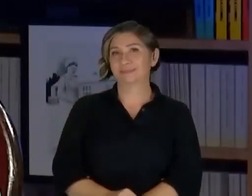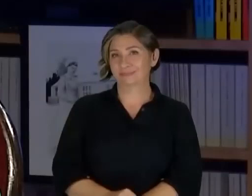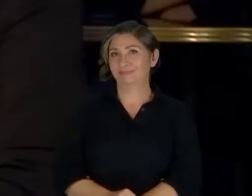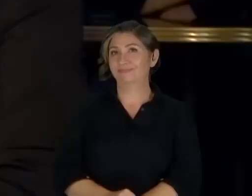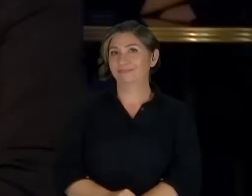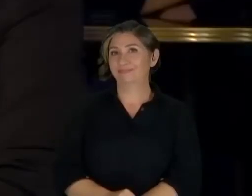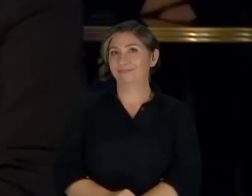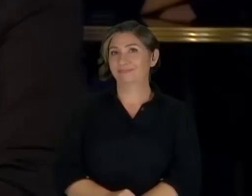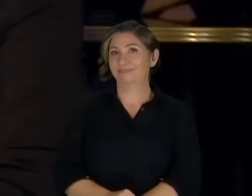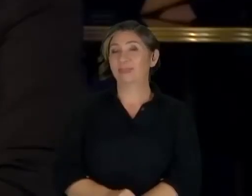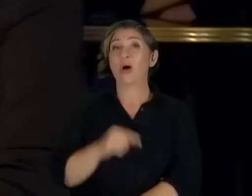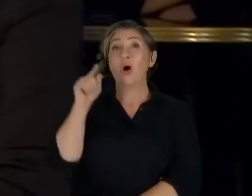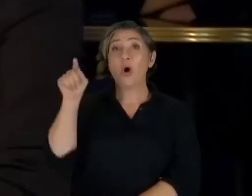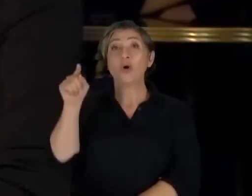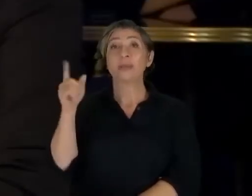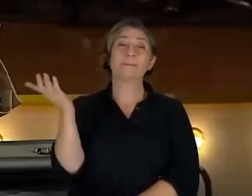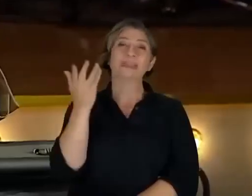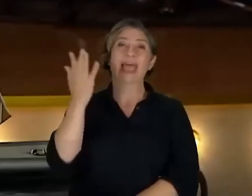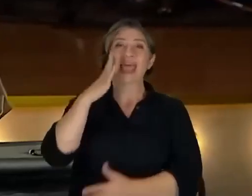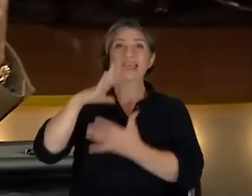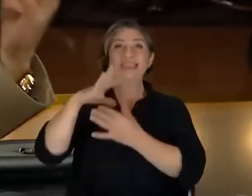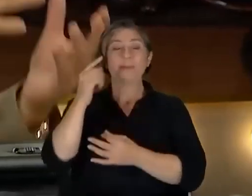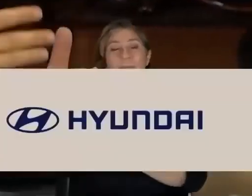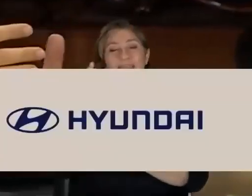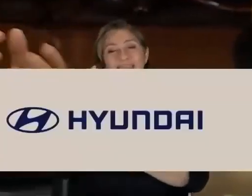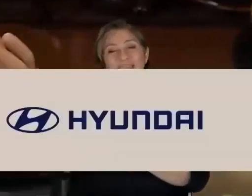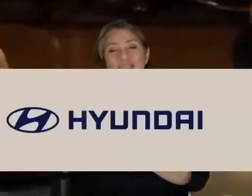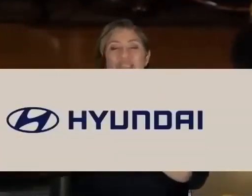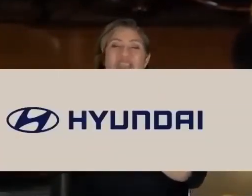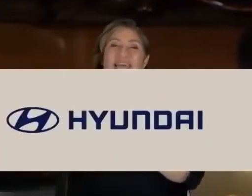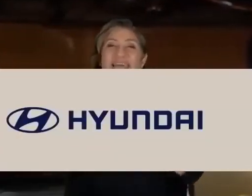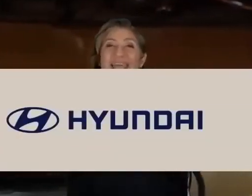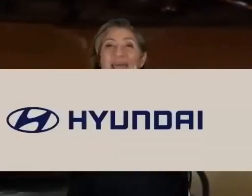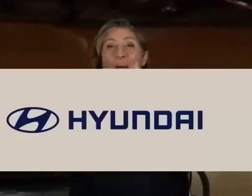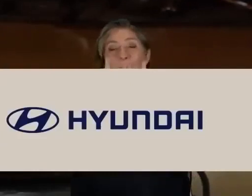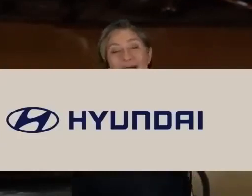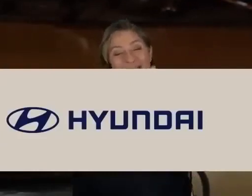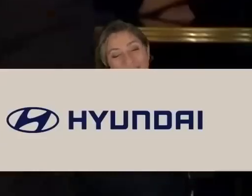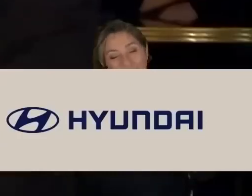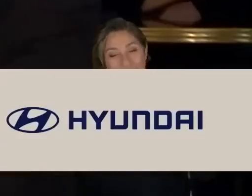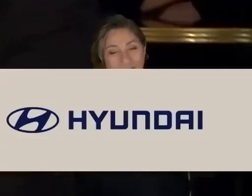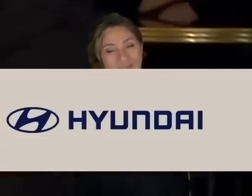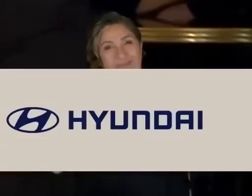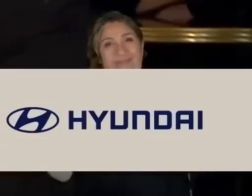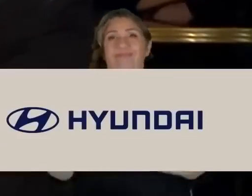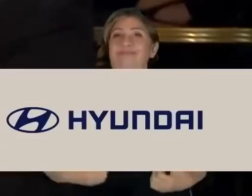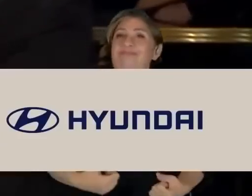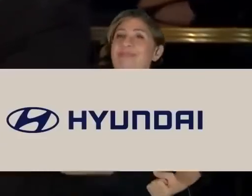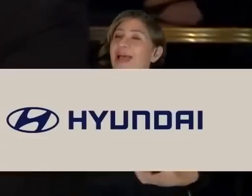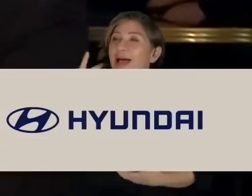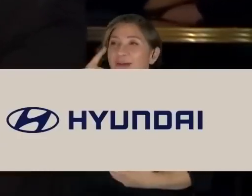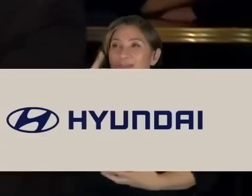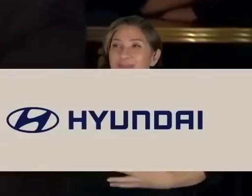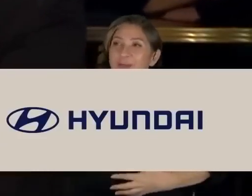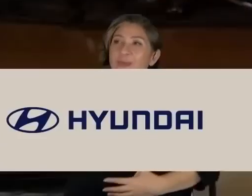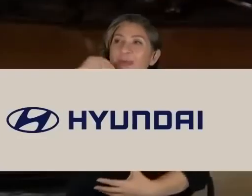Yani değil mi? Vallahi. Yani orada mesela insan bir daha Can Yaman gibi bir insan mesela daha adeleli, daha fazla ilham